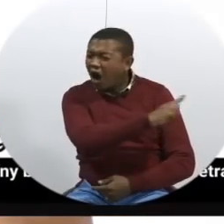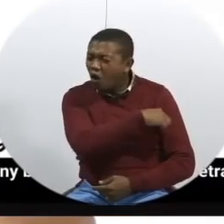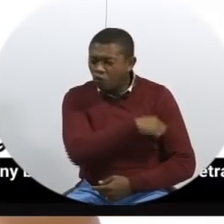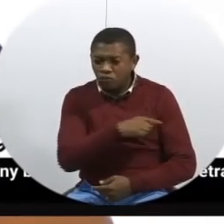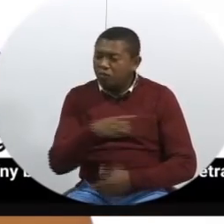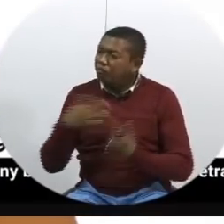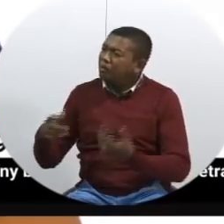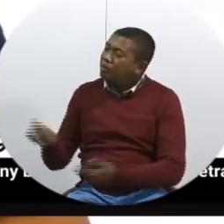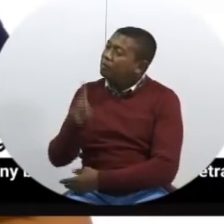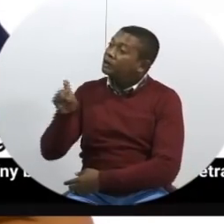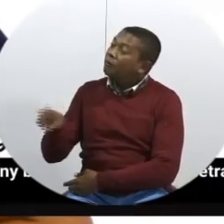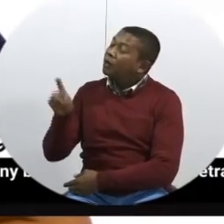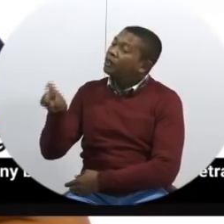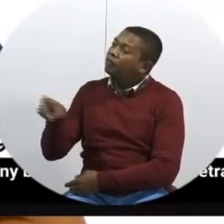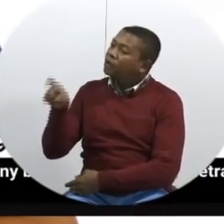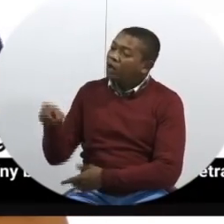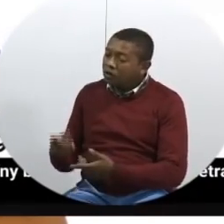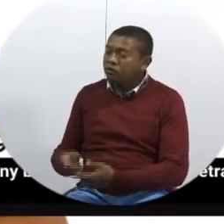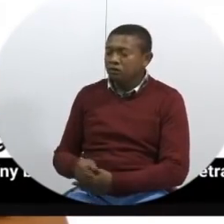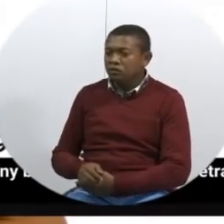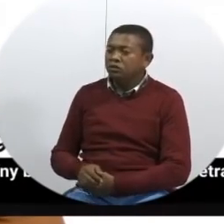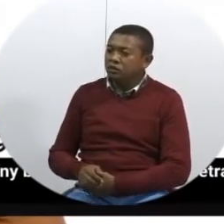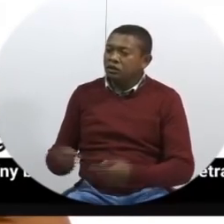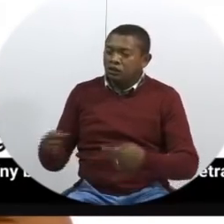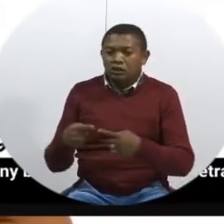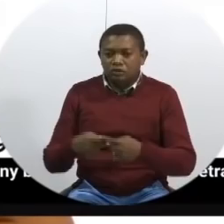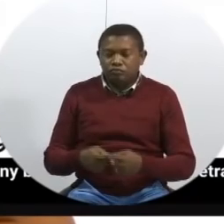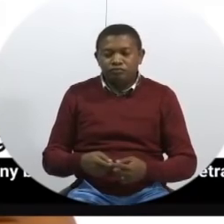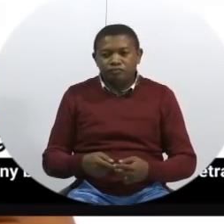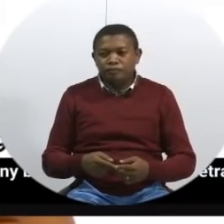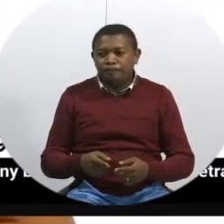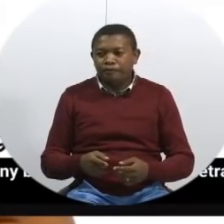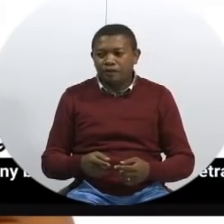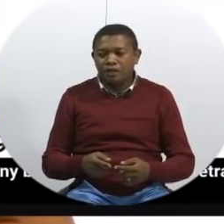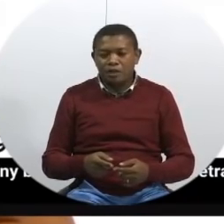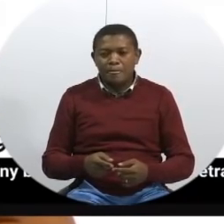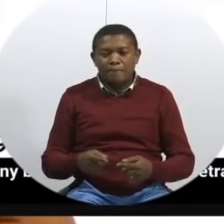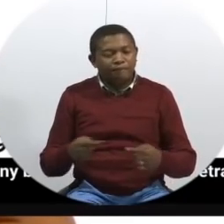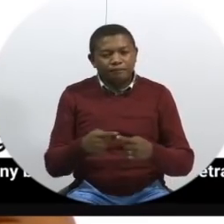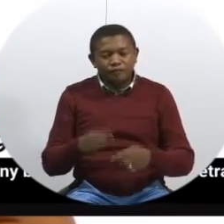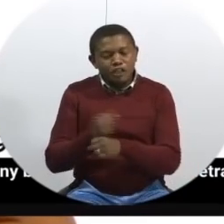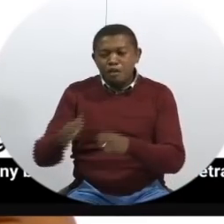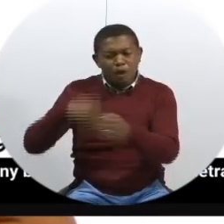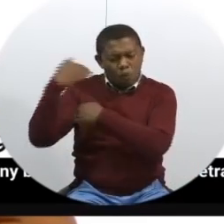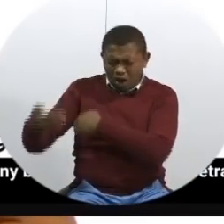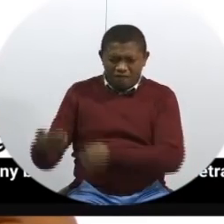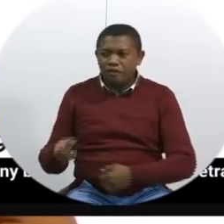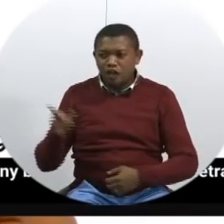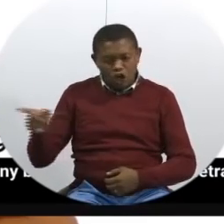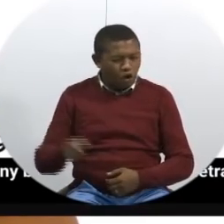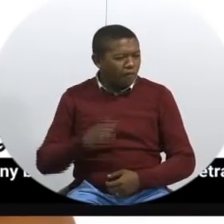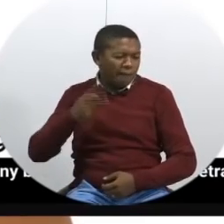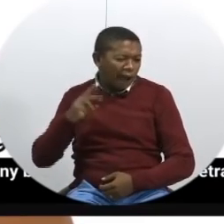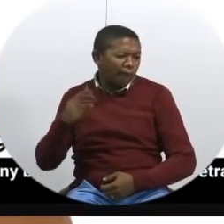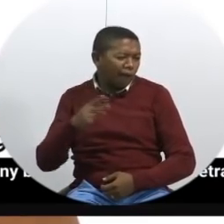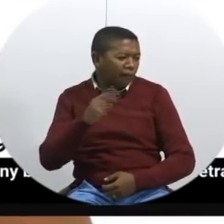tsirairay avy any mino fa isy fotoana ianao andriamatoa filoha amaly azy ireo mivantana anatin'ny fandaharana toy izao